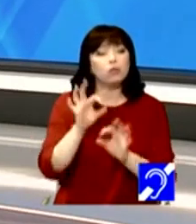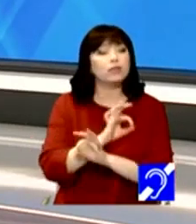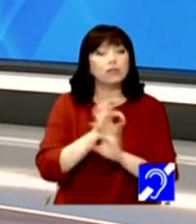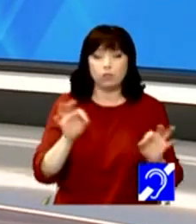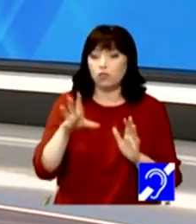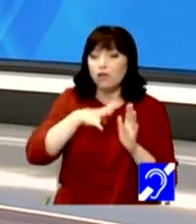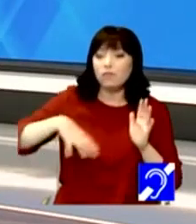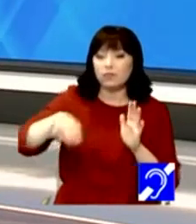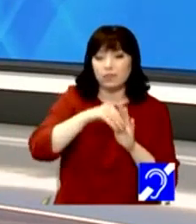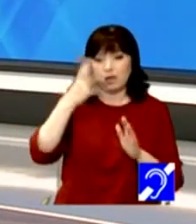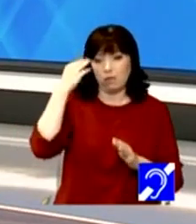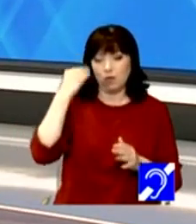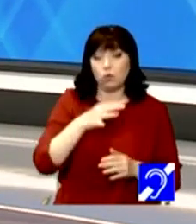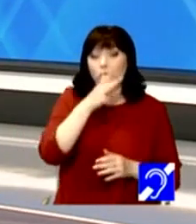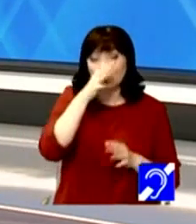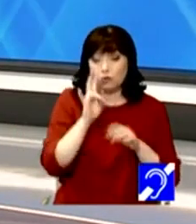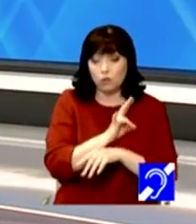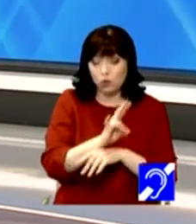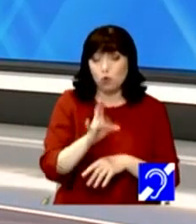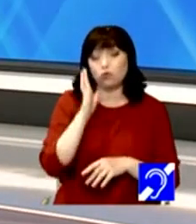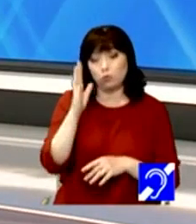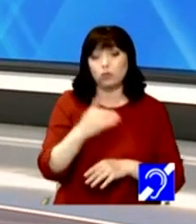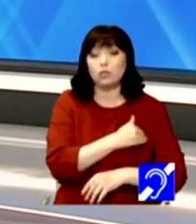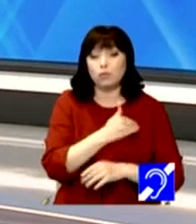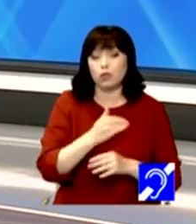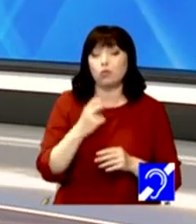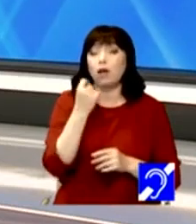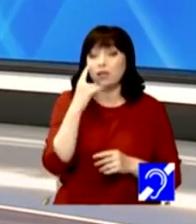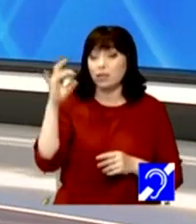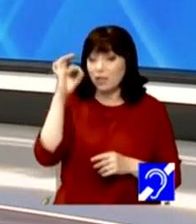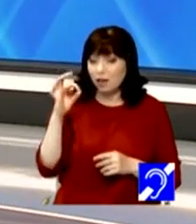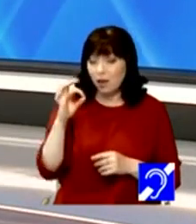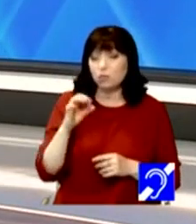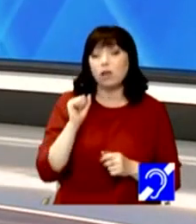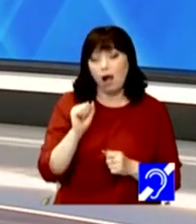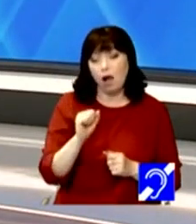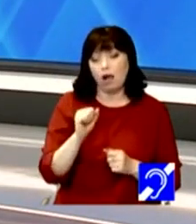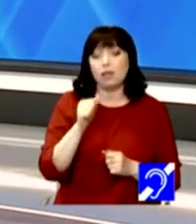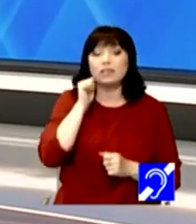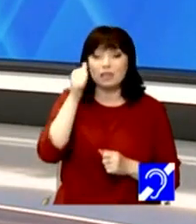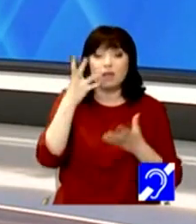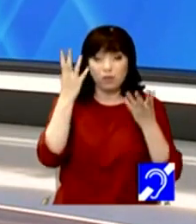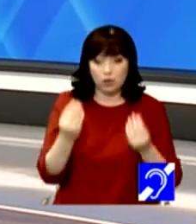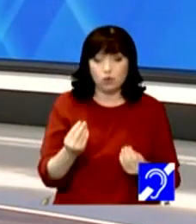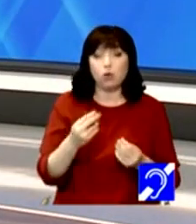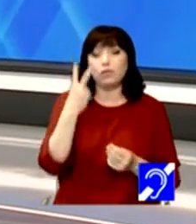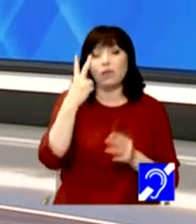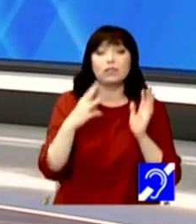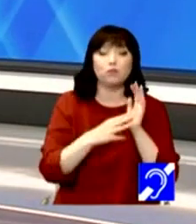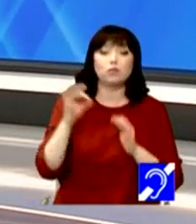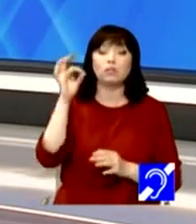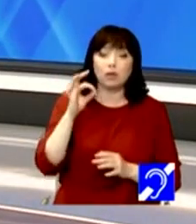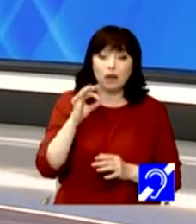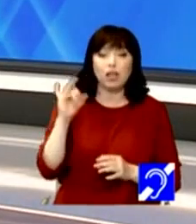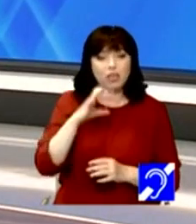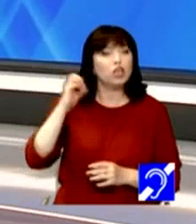toate raioanele. La Chișinău, la noapte, așteptăm o temperatură minimă de 11 grade, iar pentru ziua de mâine sunt anunțate 28 de grade